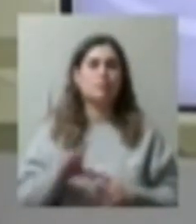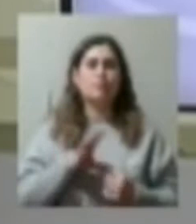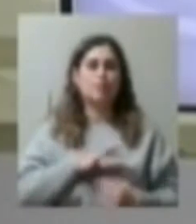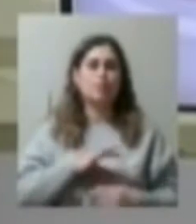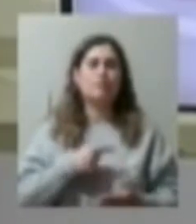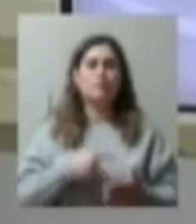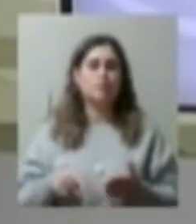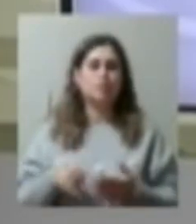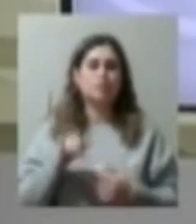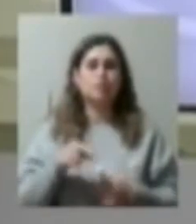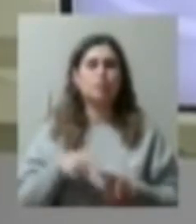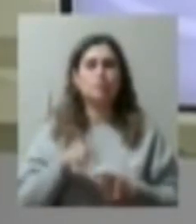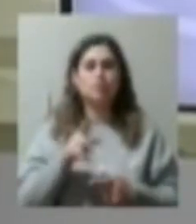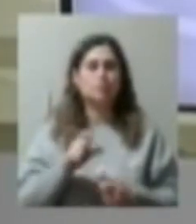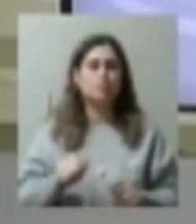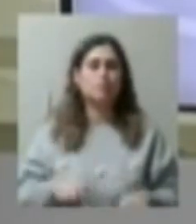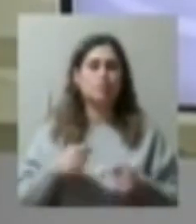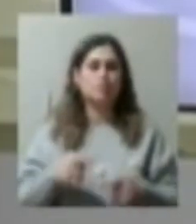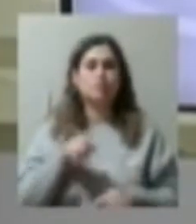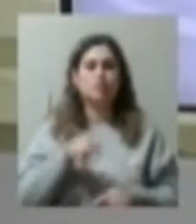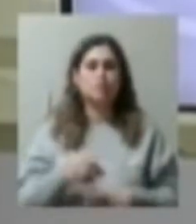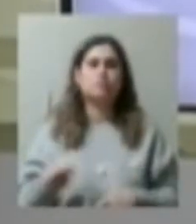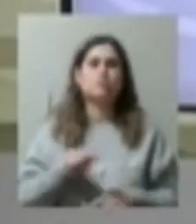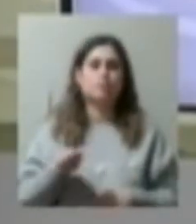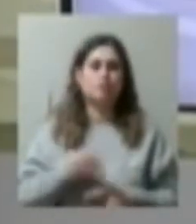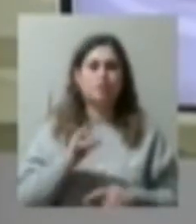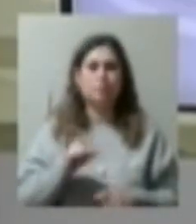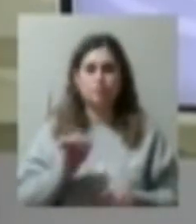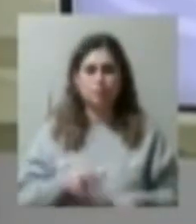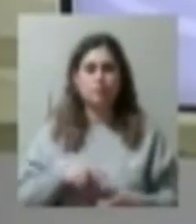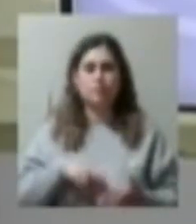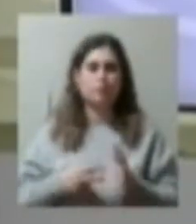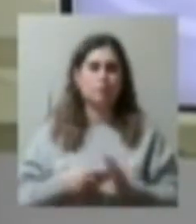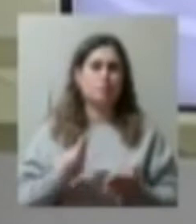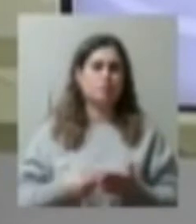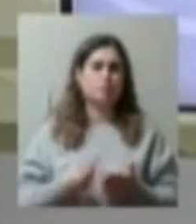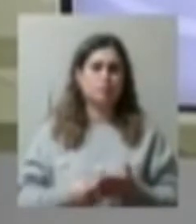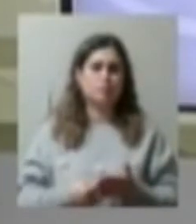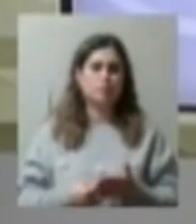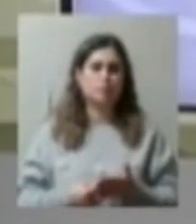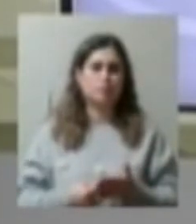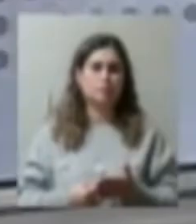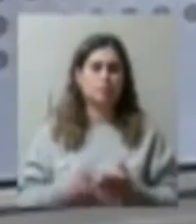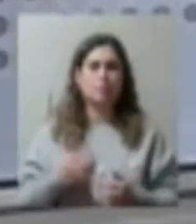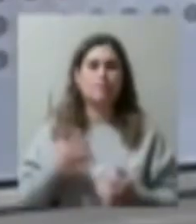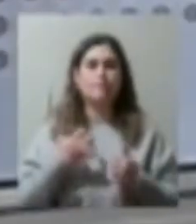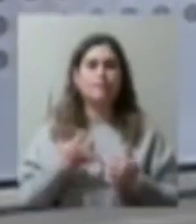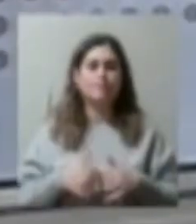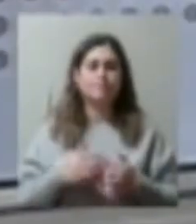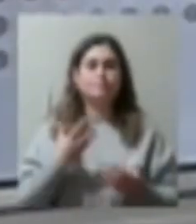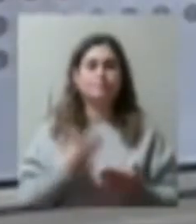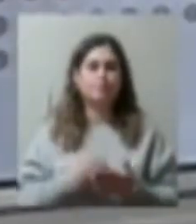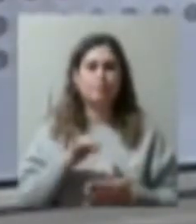них. І тільки з передачою їм землі вони можуть спланувати бюджет, розрахувати свої